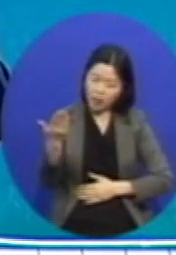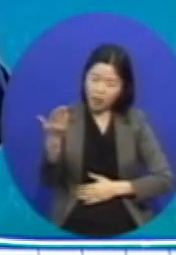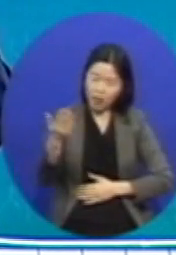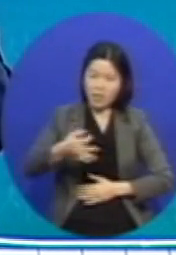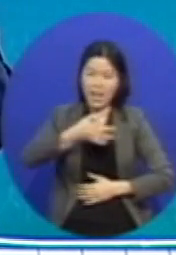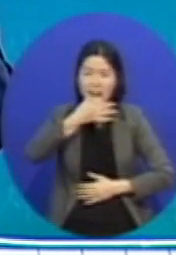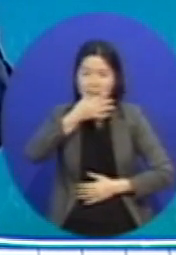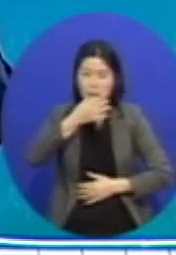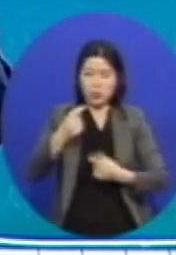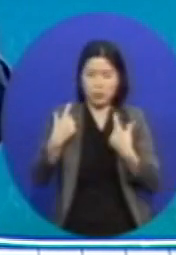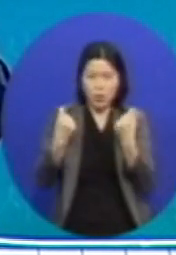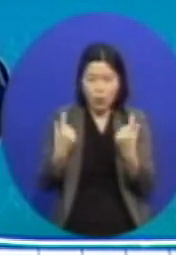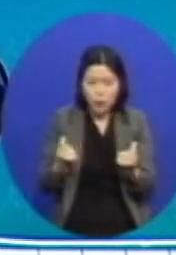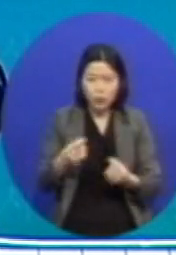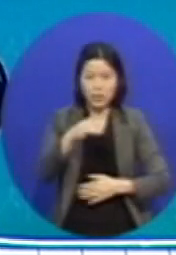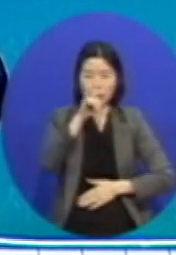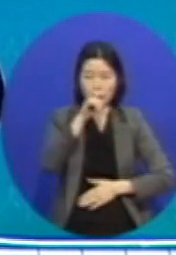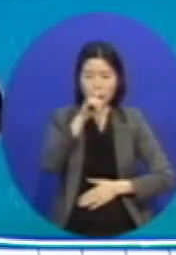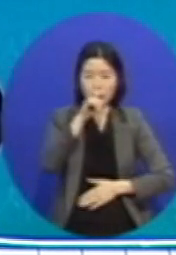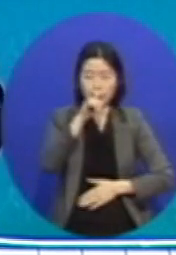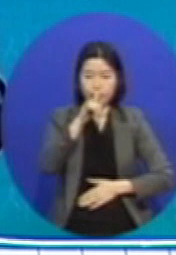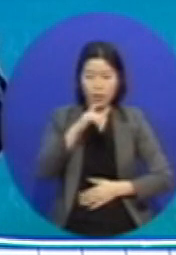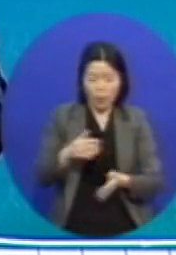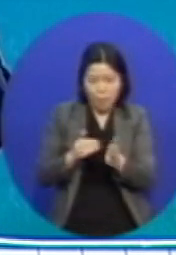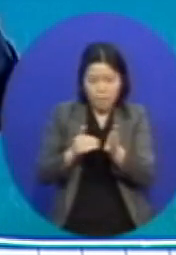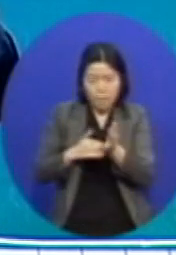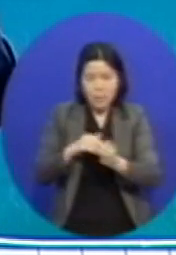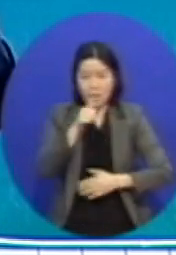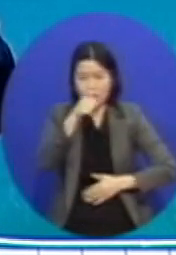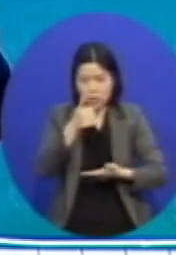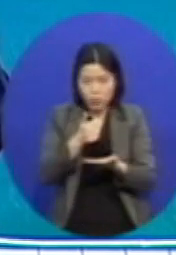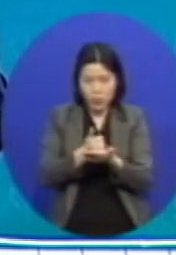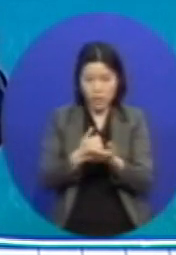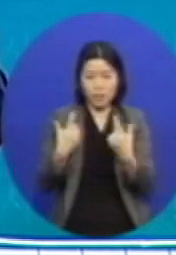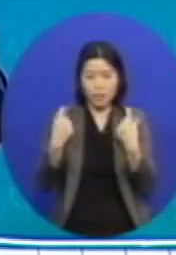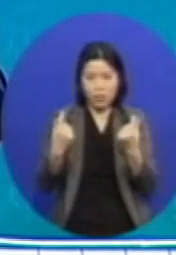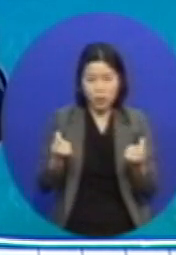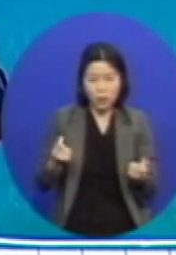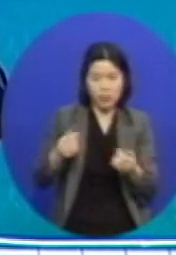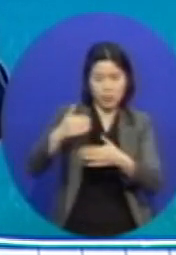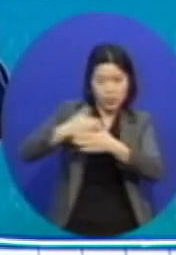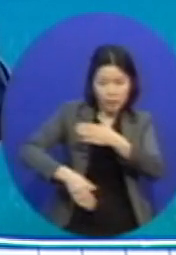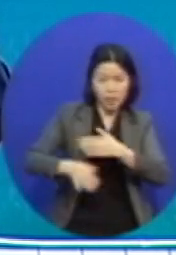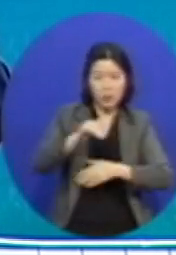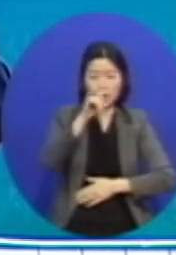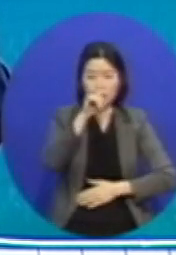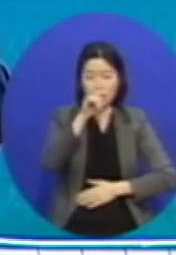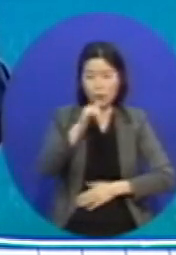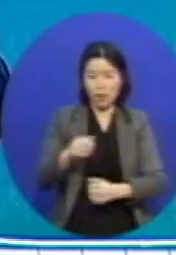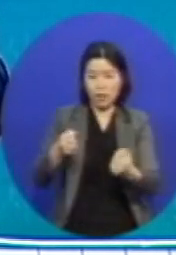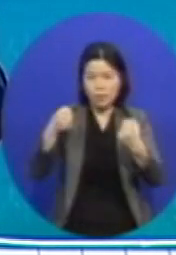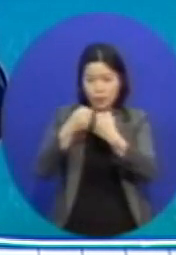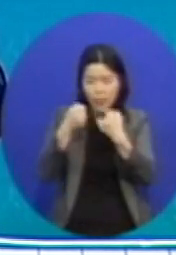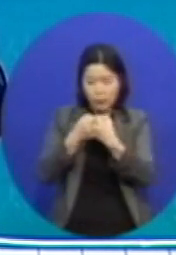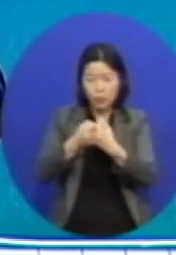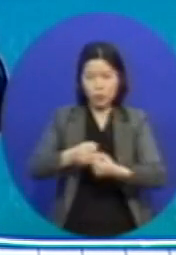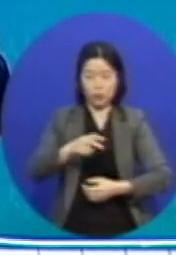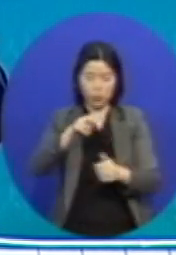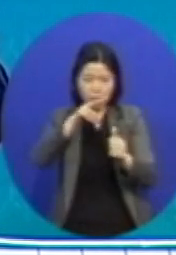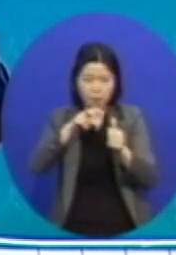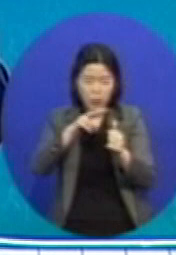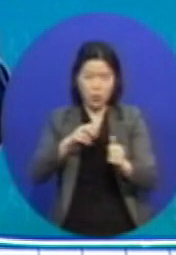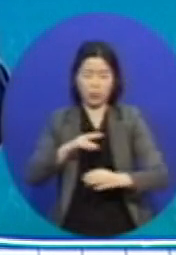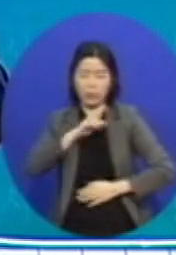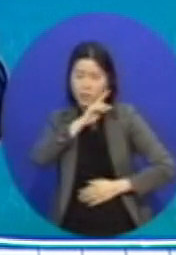여전히 있지요 어 음 미란 주에 여전히 남아 있죠 다툼 미움 시기